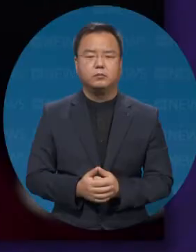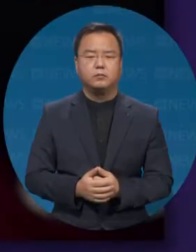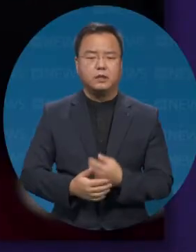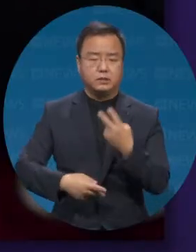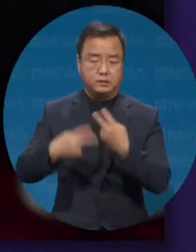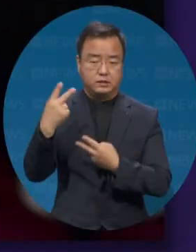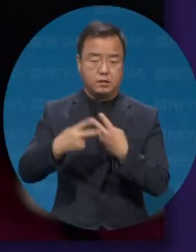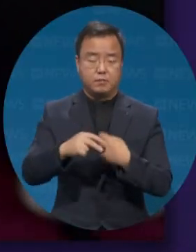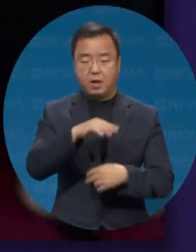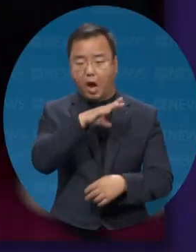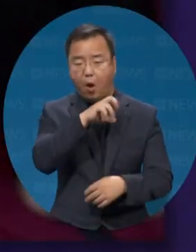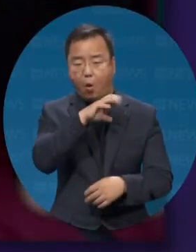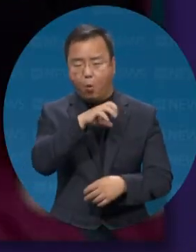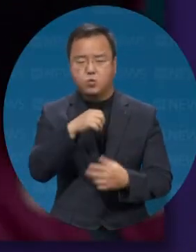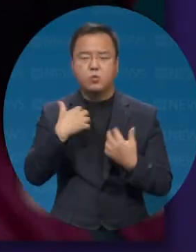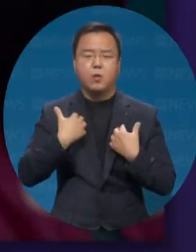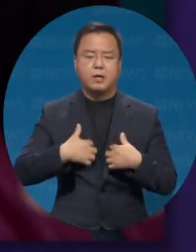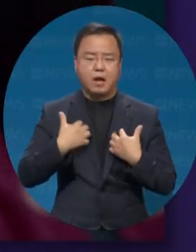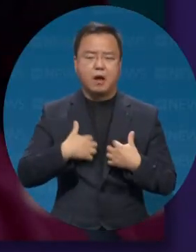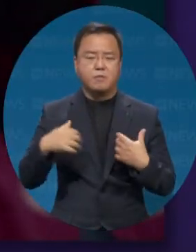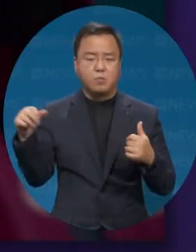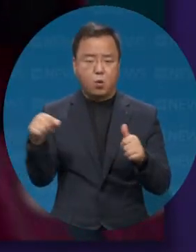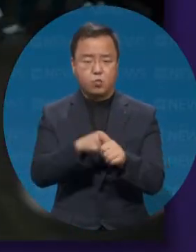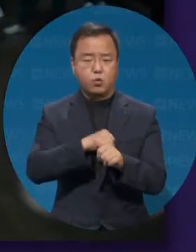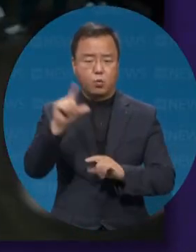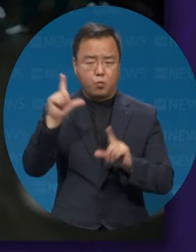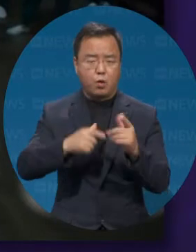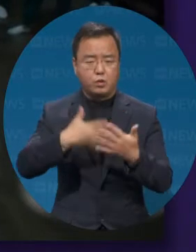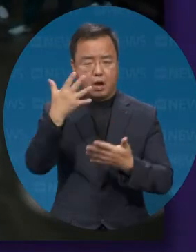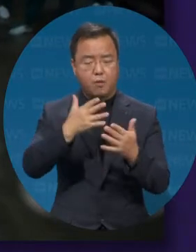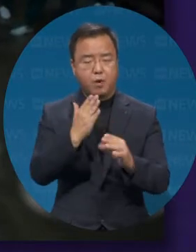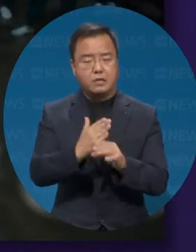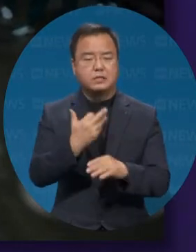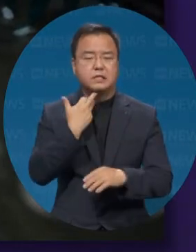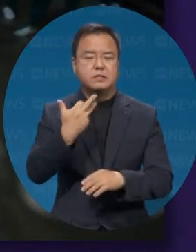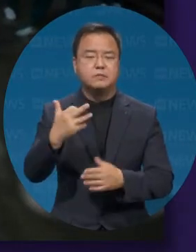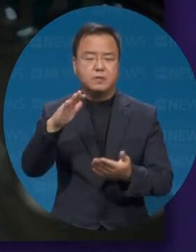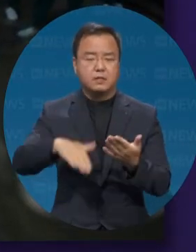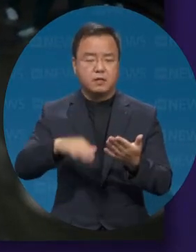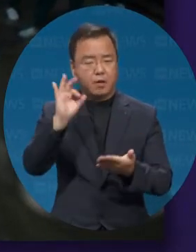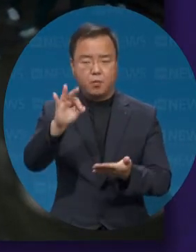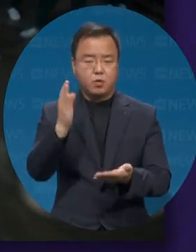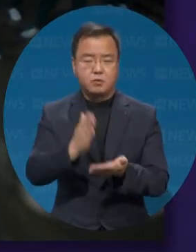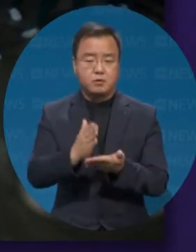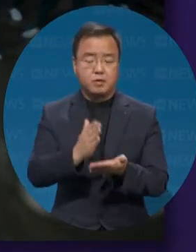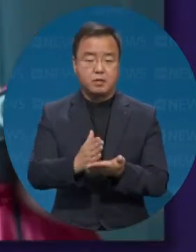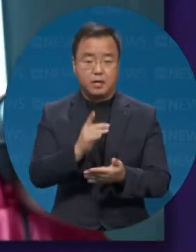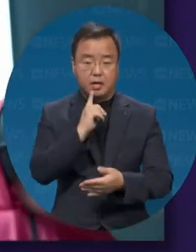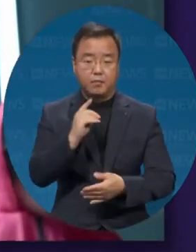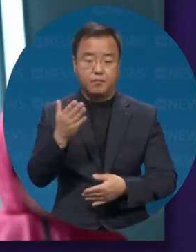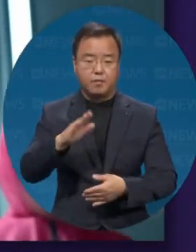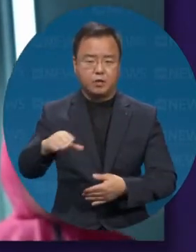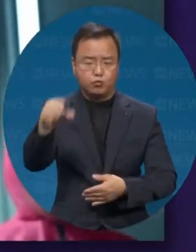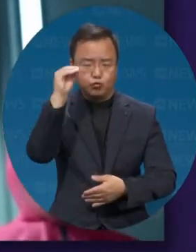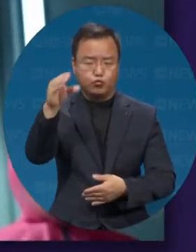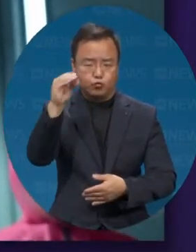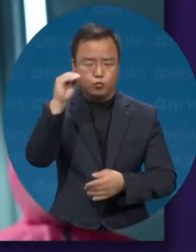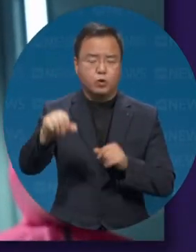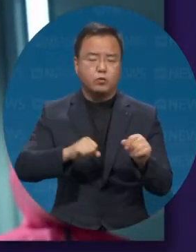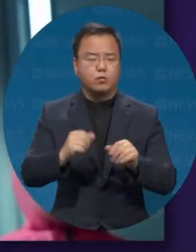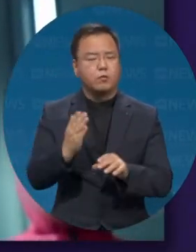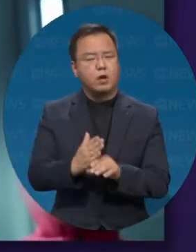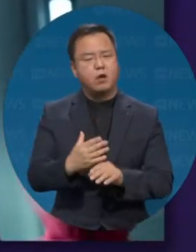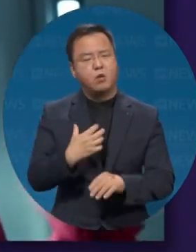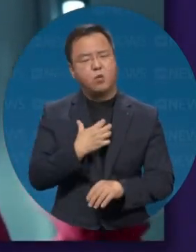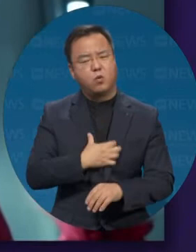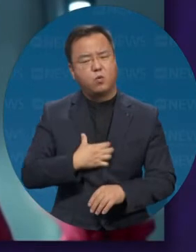드라마 오징어 게임은 폭력적인 장면 때문에 18세 이하는 시청이 금지돼 있지만 이를 흉내내는 아이들이 생기면서 우려의